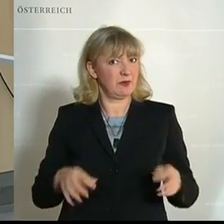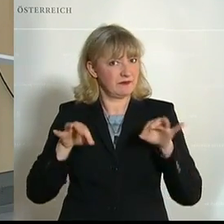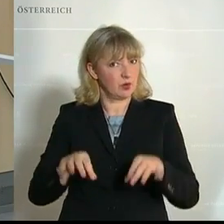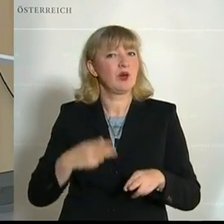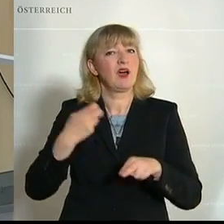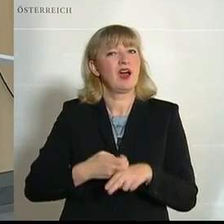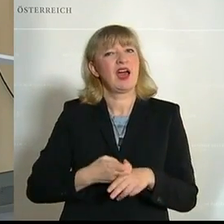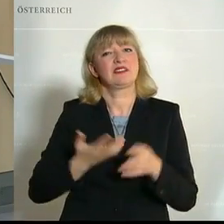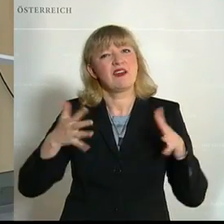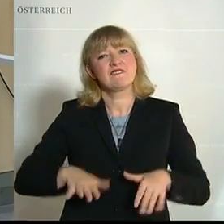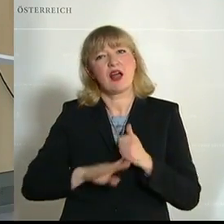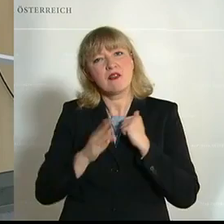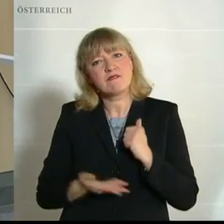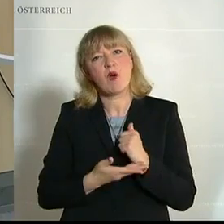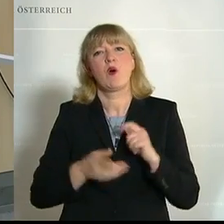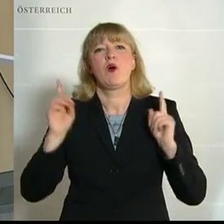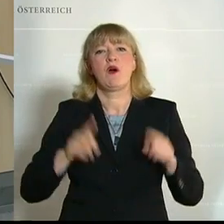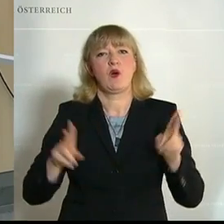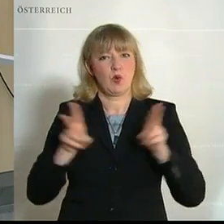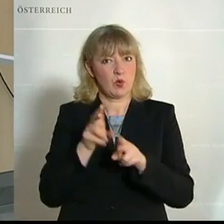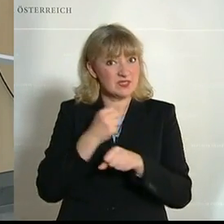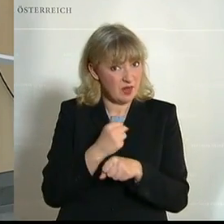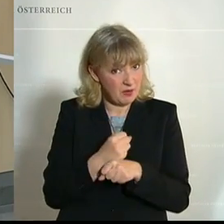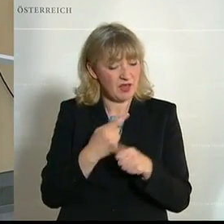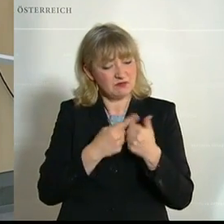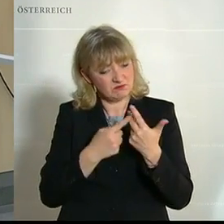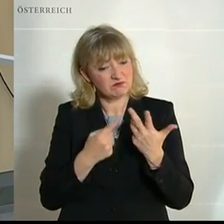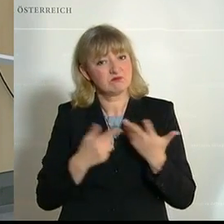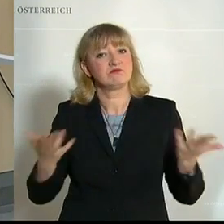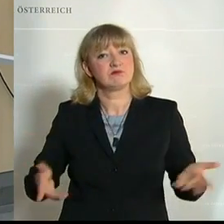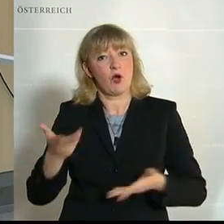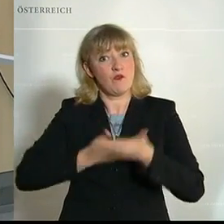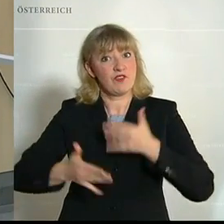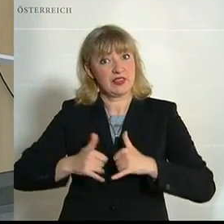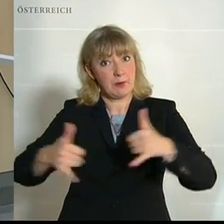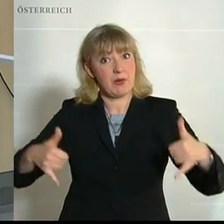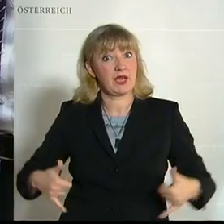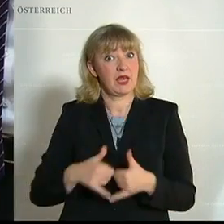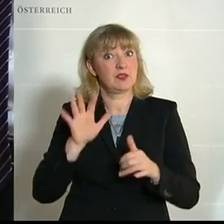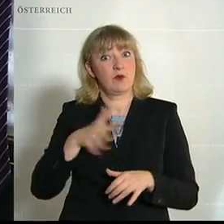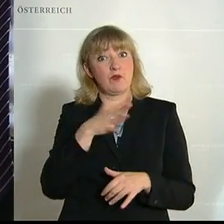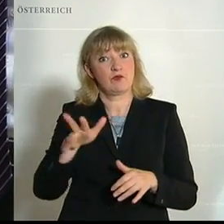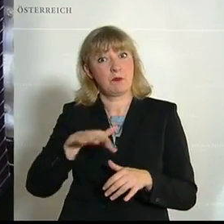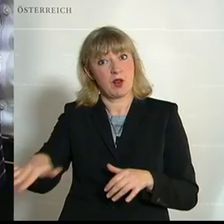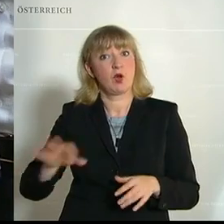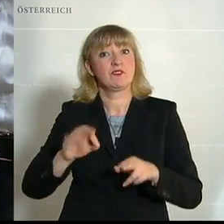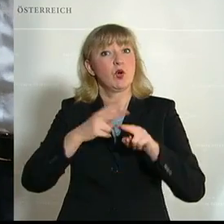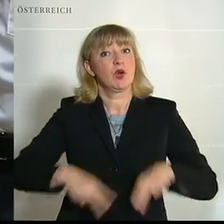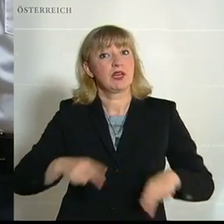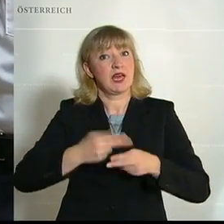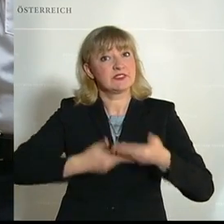dem Härtefallfonds, die Kurzarbeit, das Wirtepaket mit 500 Millionen für die